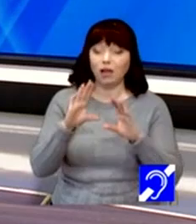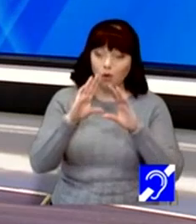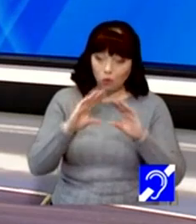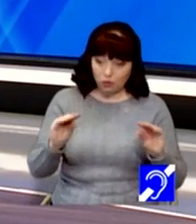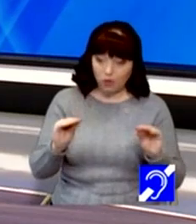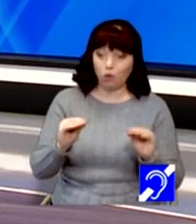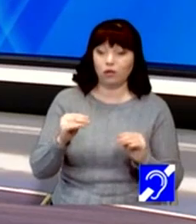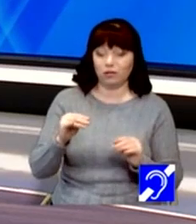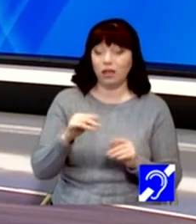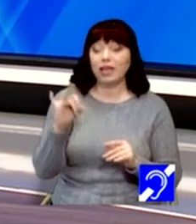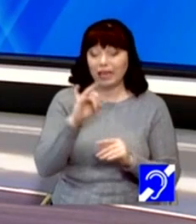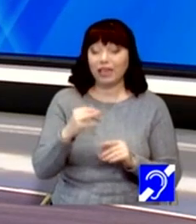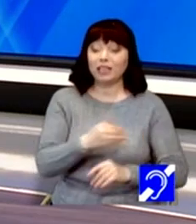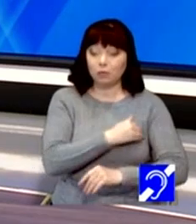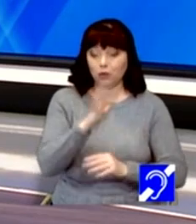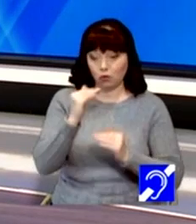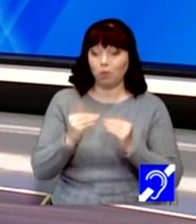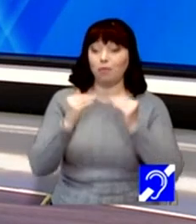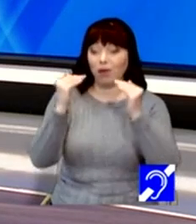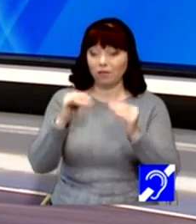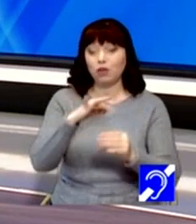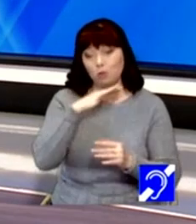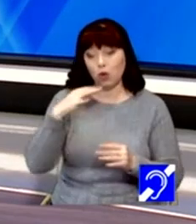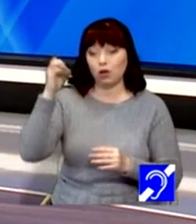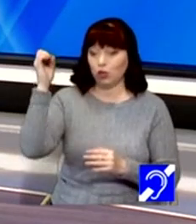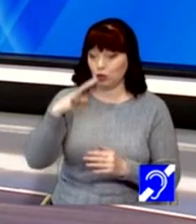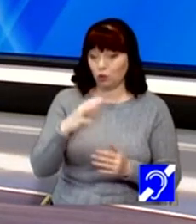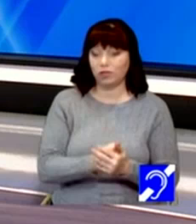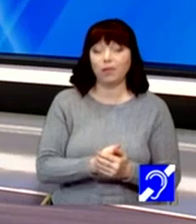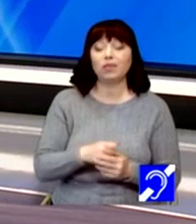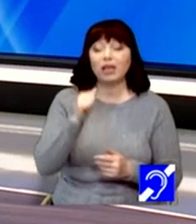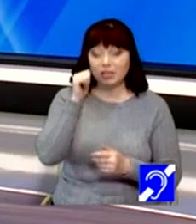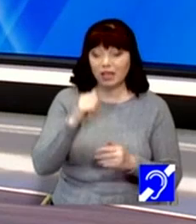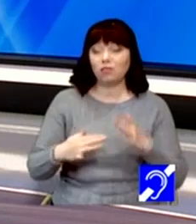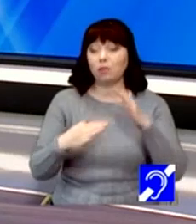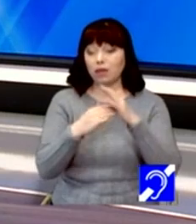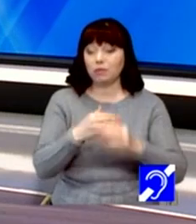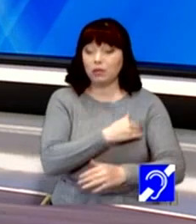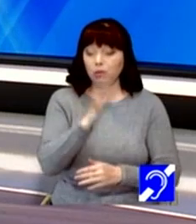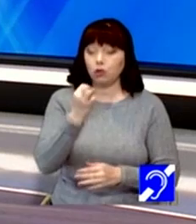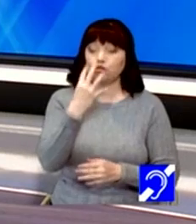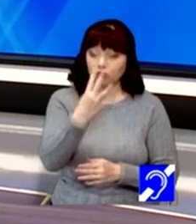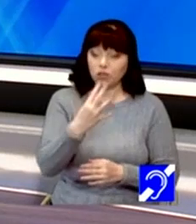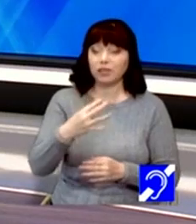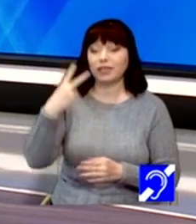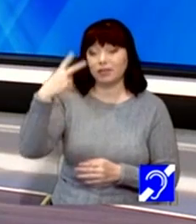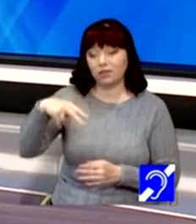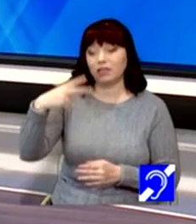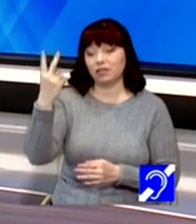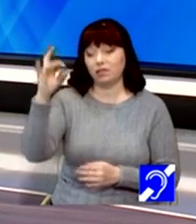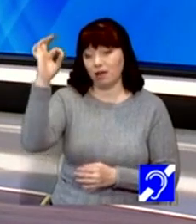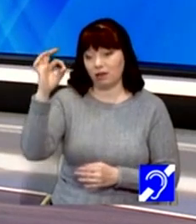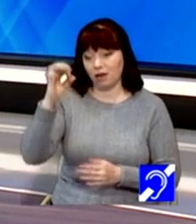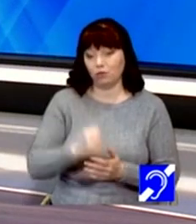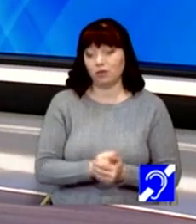weekend cu temperaturi in crestere si cu multe momente insorite mâine se vor înregistra maxime cuprinse între 14 și 22